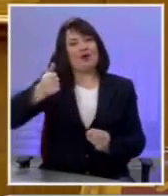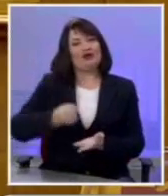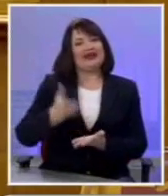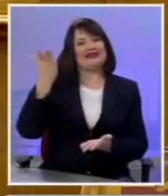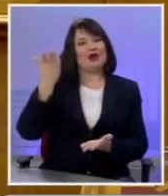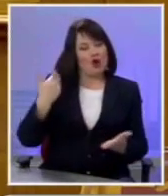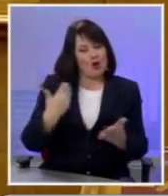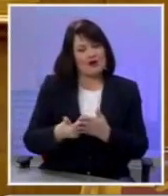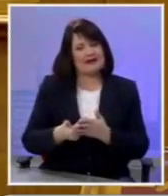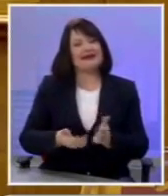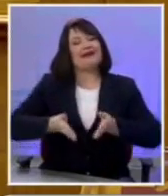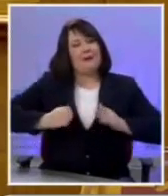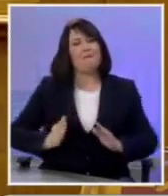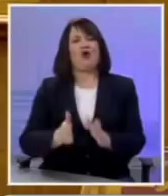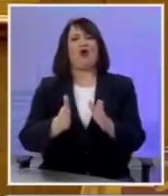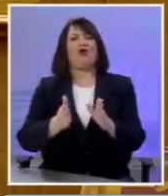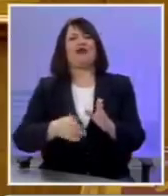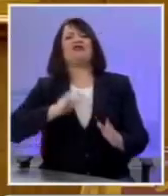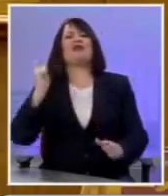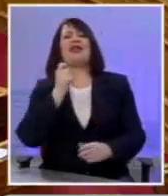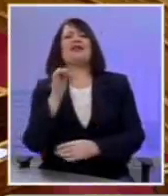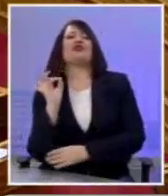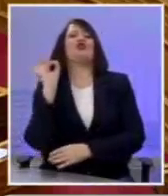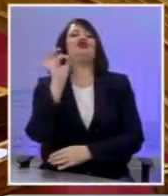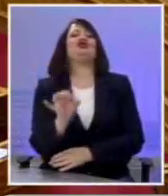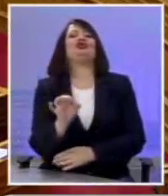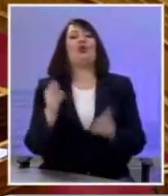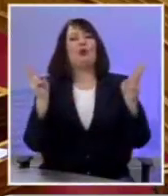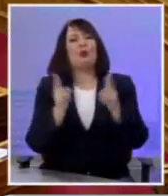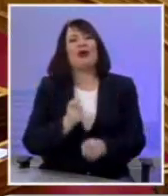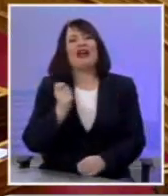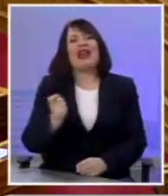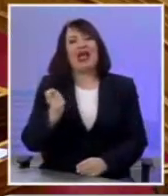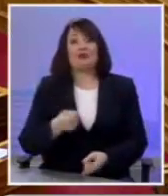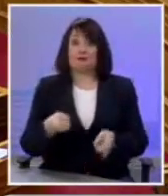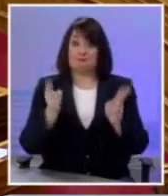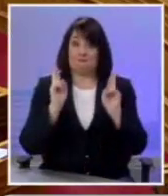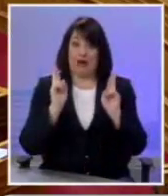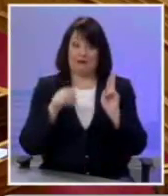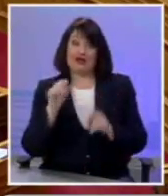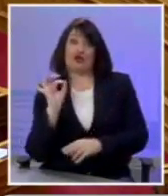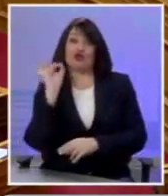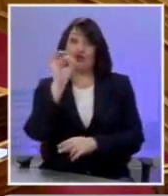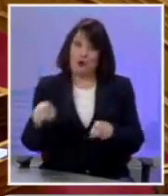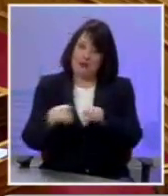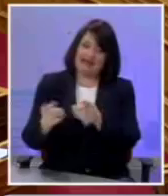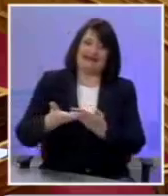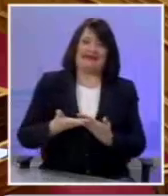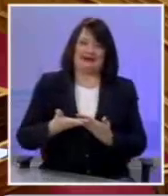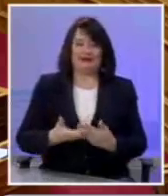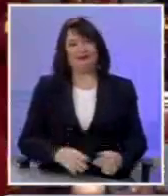αξιολόγησης, ώστε να φτάσουμε μπροστά στον μεγάλο εθνικό στόχο για την απομείωση του χρέους. Και ελπίζω σε αυτό το στόχο να σας έχουμε σήμερα.